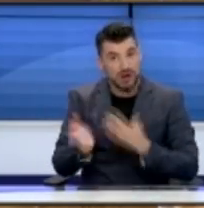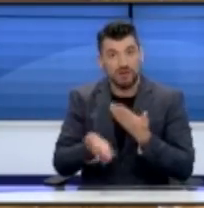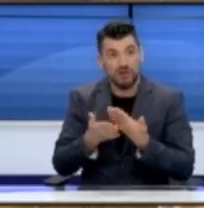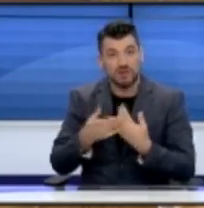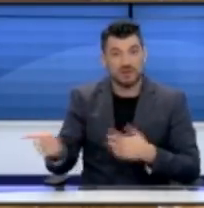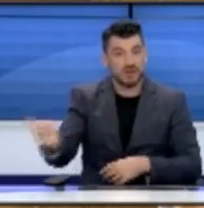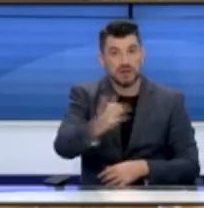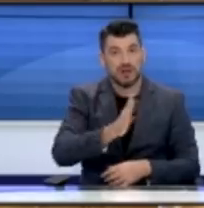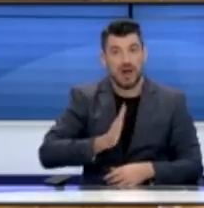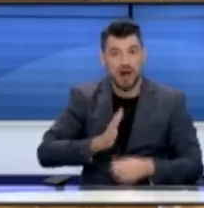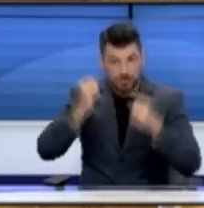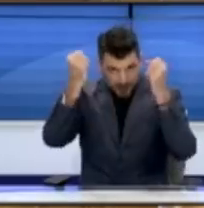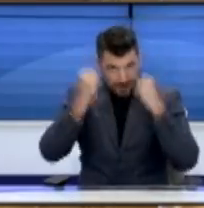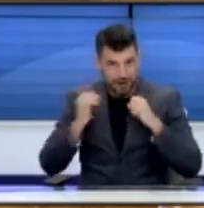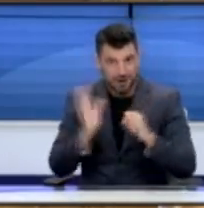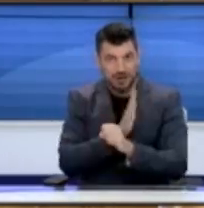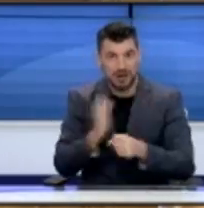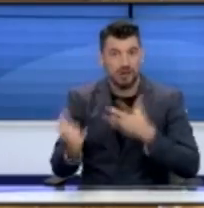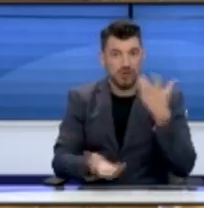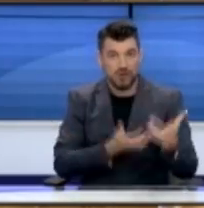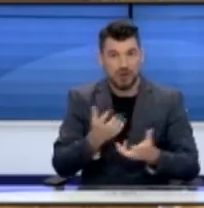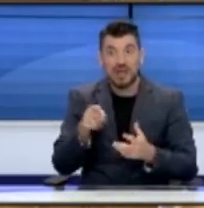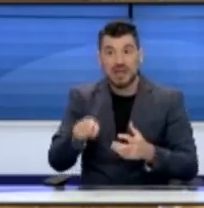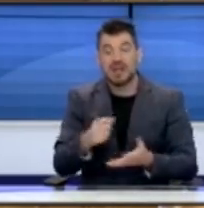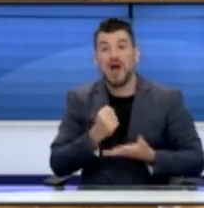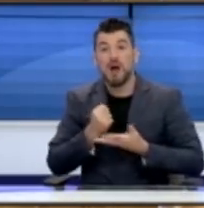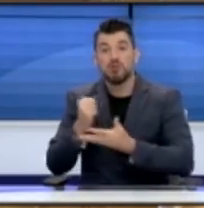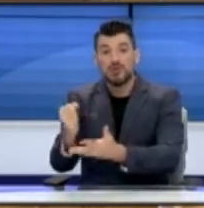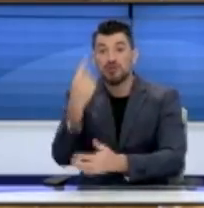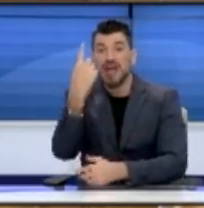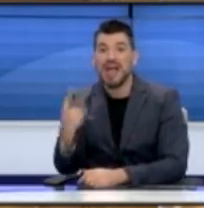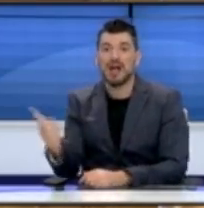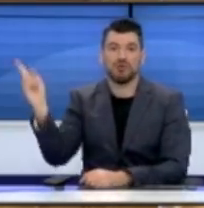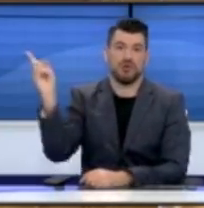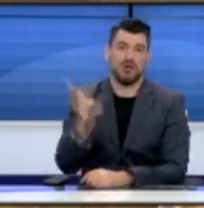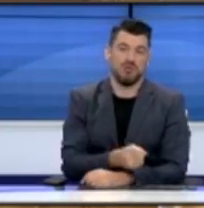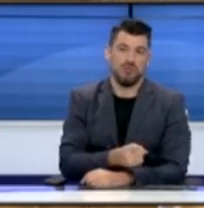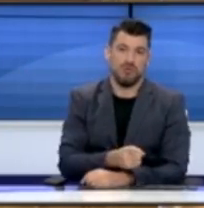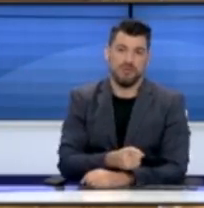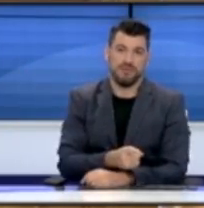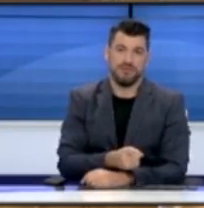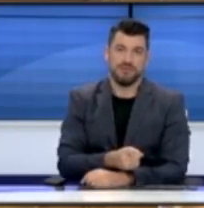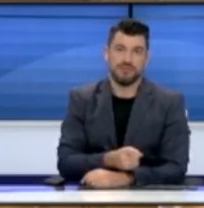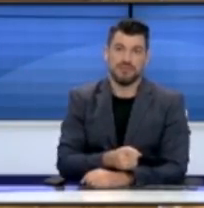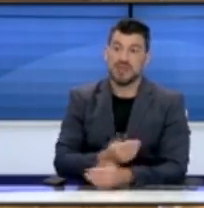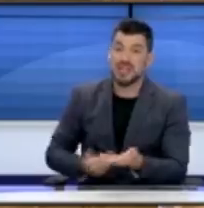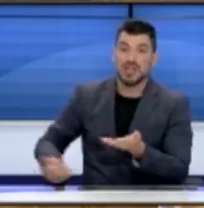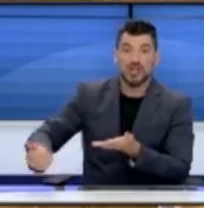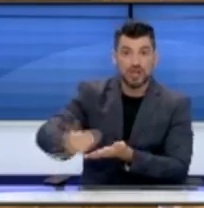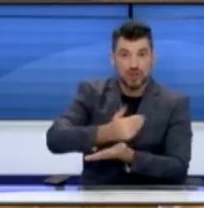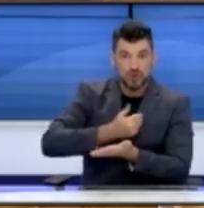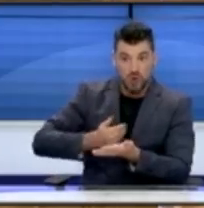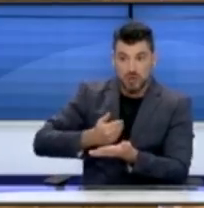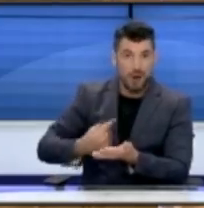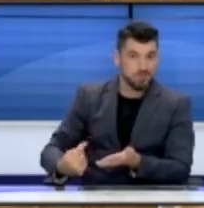η αποζημίωση στο 100% των ζημιών. Η πλήρης αποκατάσταση του εισοδήματος που χάθηκε